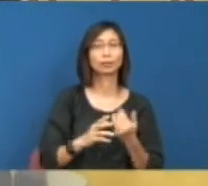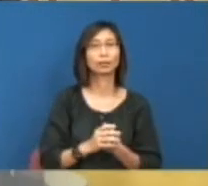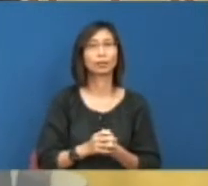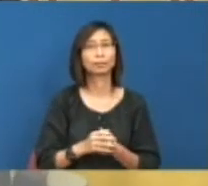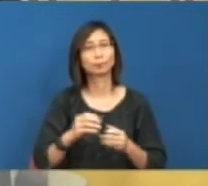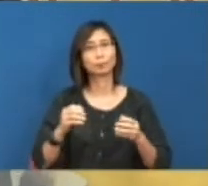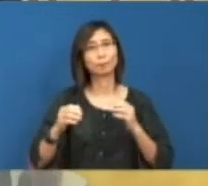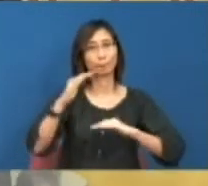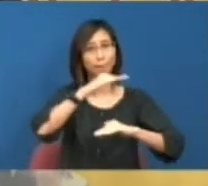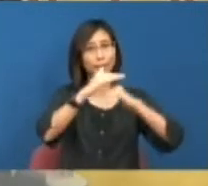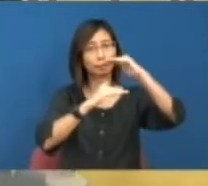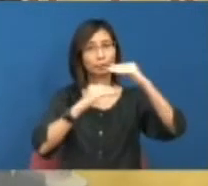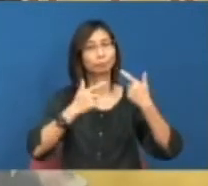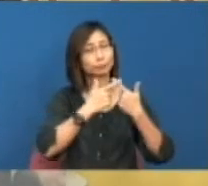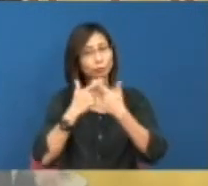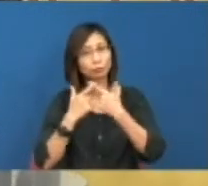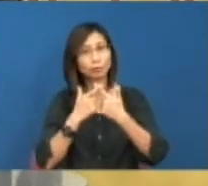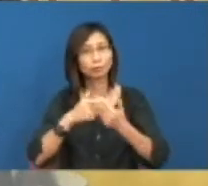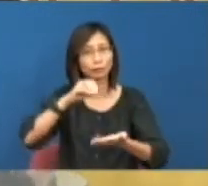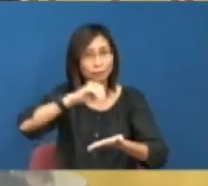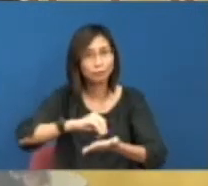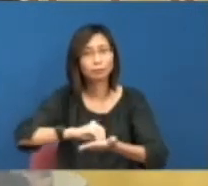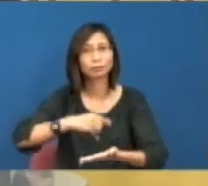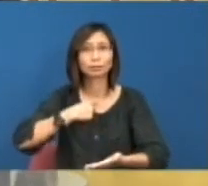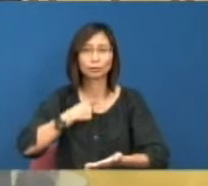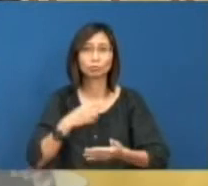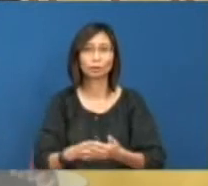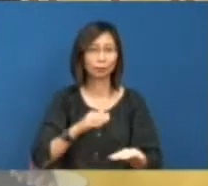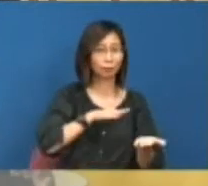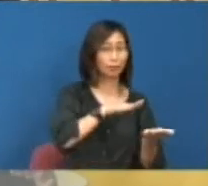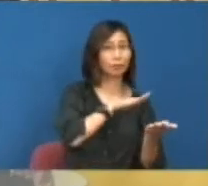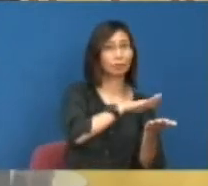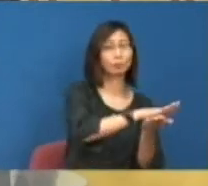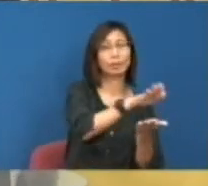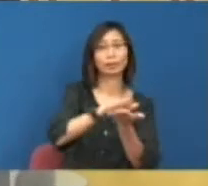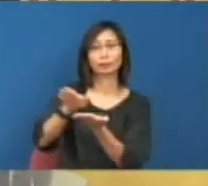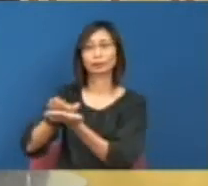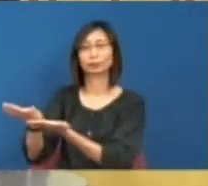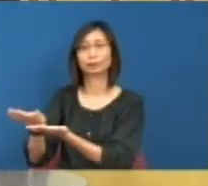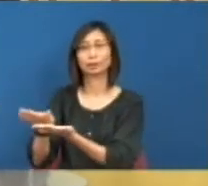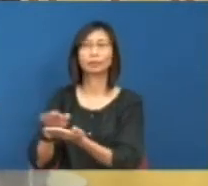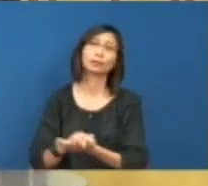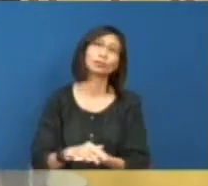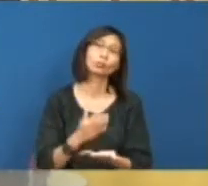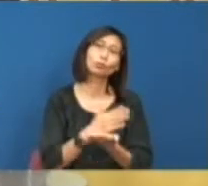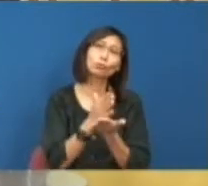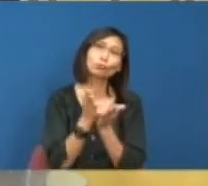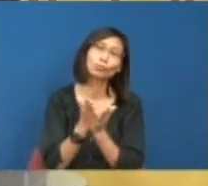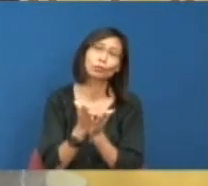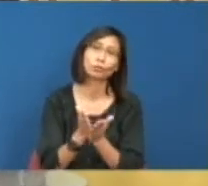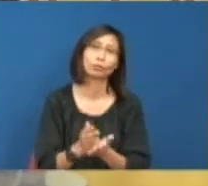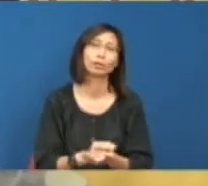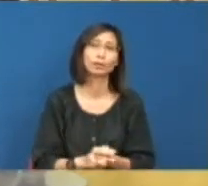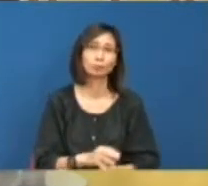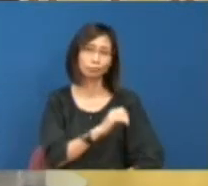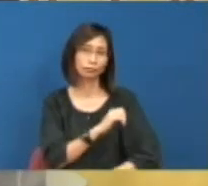備的條件。如果我們做不到這件事，就是說派傳單又懶，想又懶，而克寧於就是在